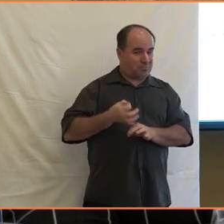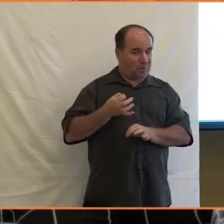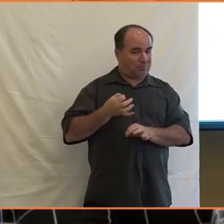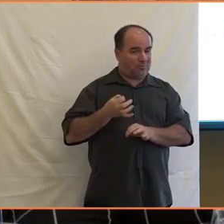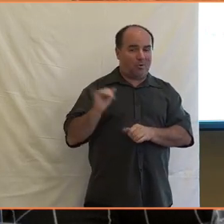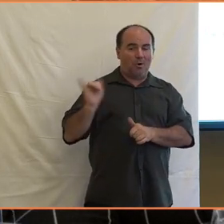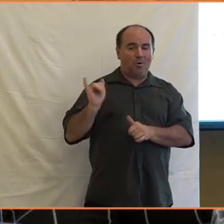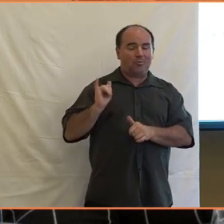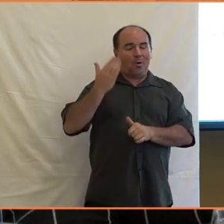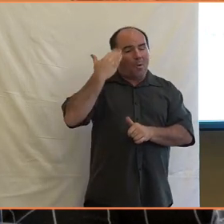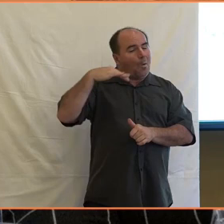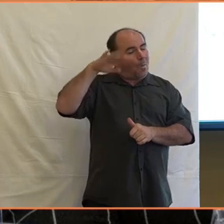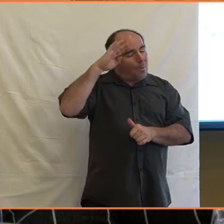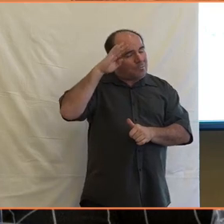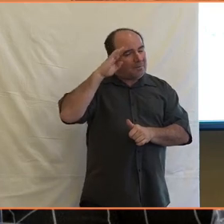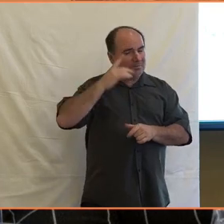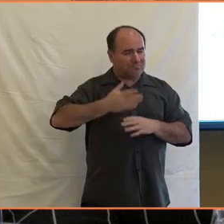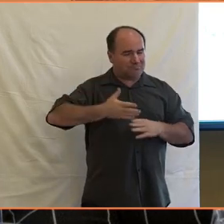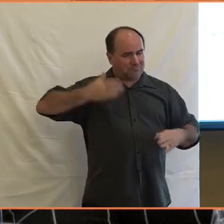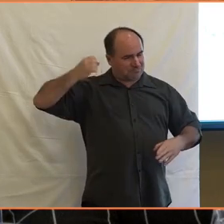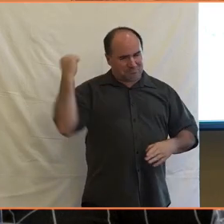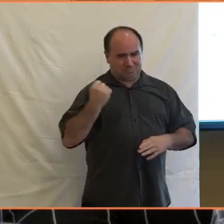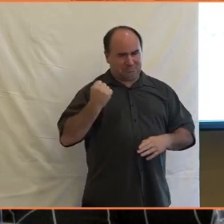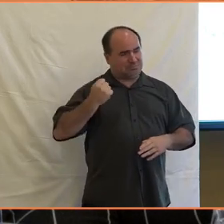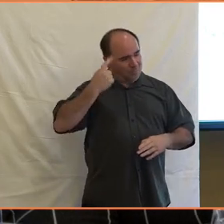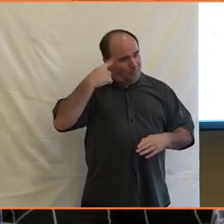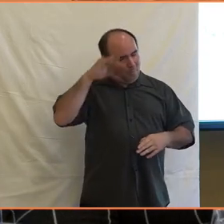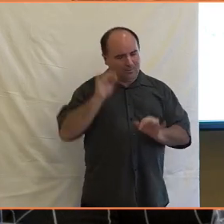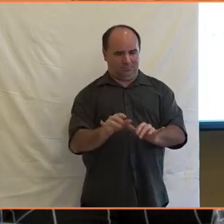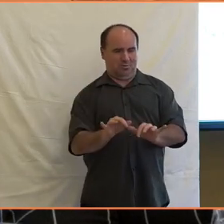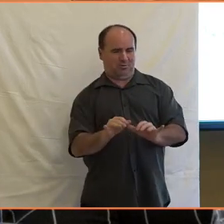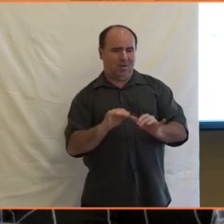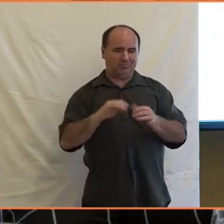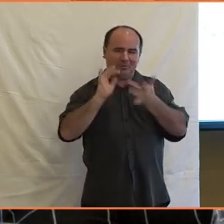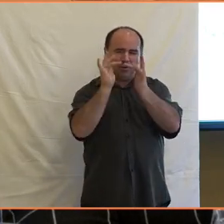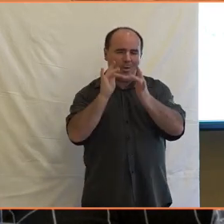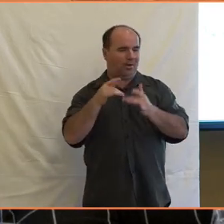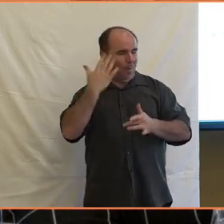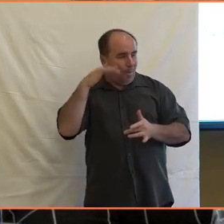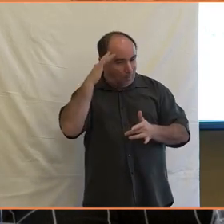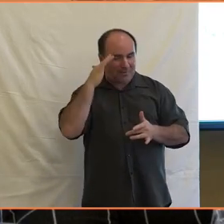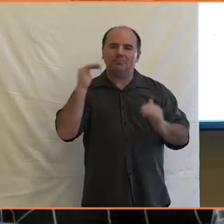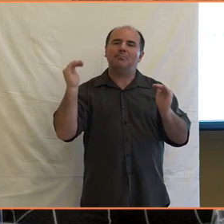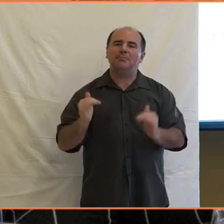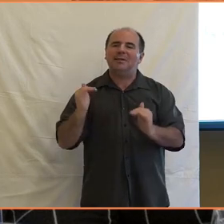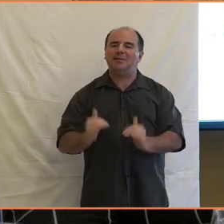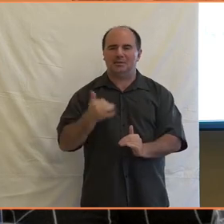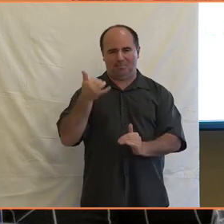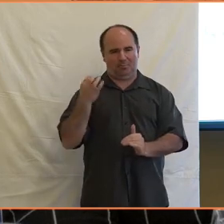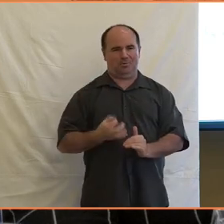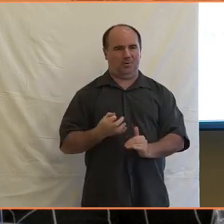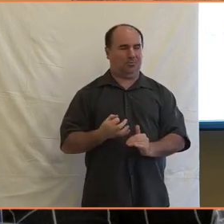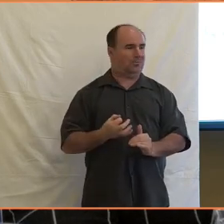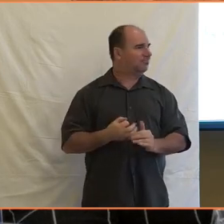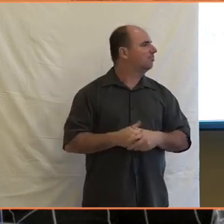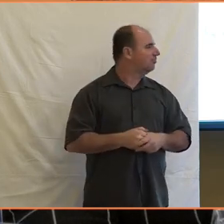dobře ovládají ty technologie, je poměrně malé. A to ukazují i studie, které pracují třeba s populací vysokoškolských studentů,